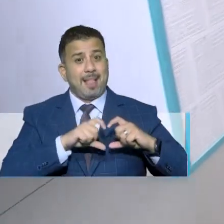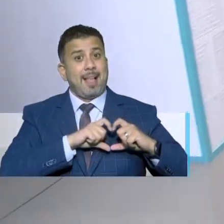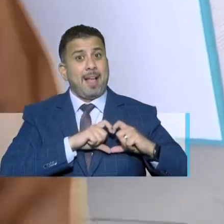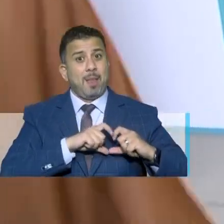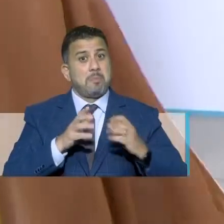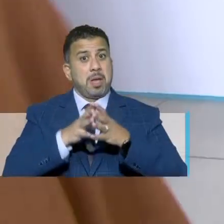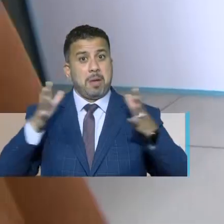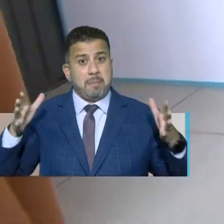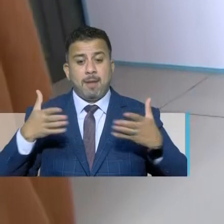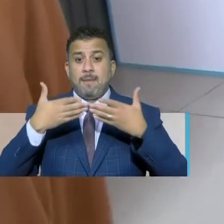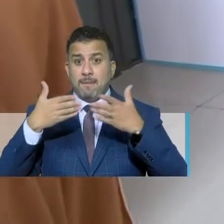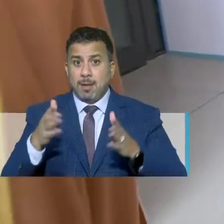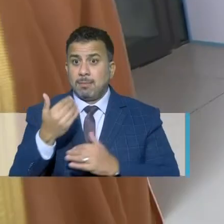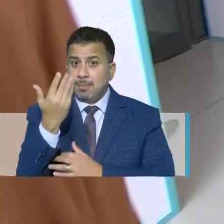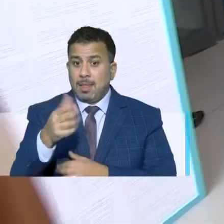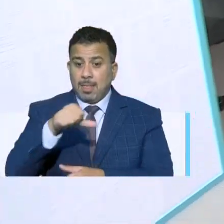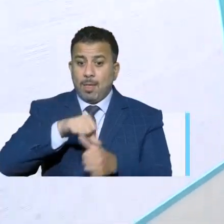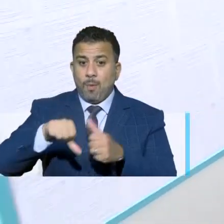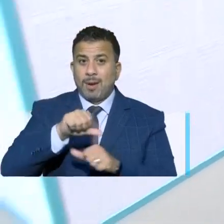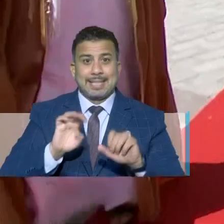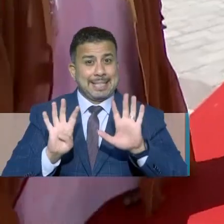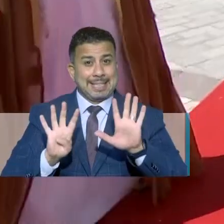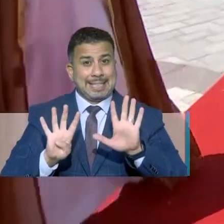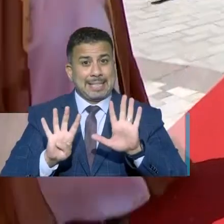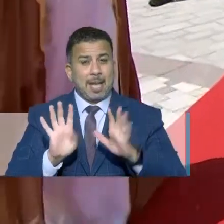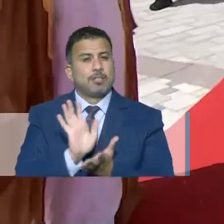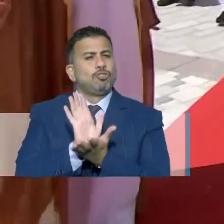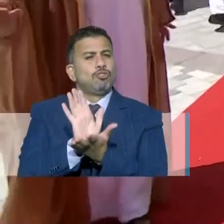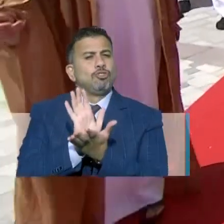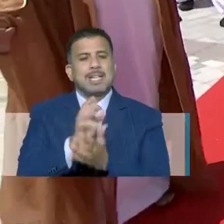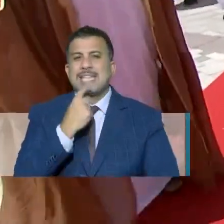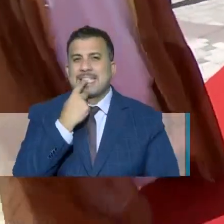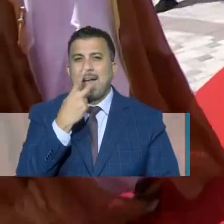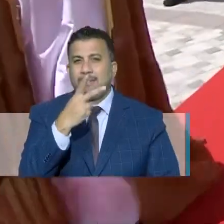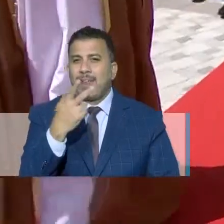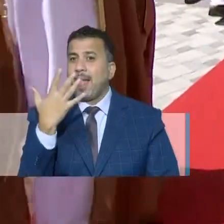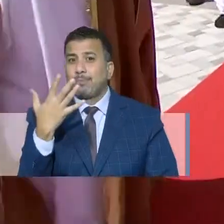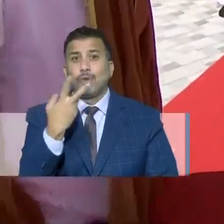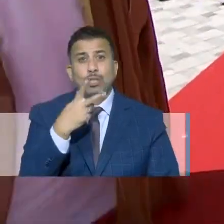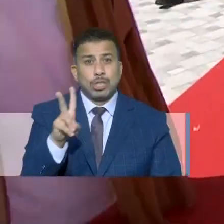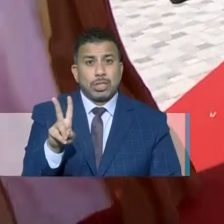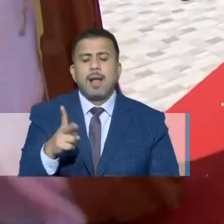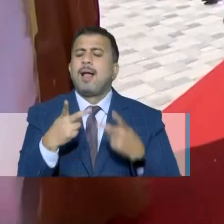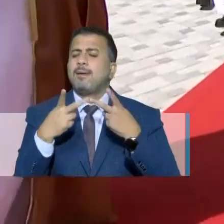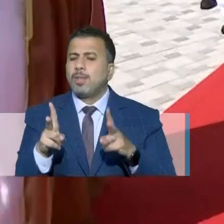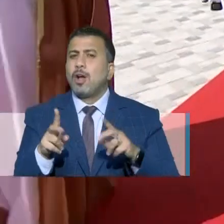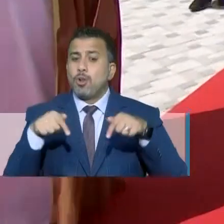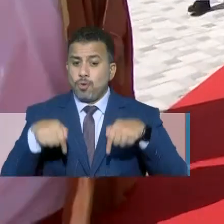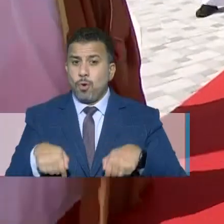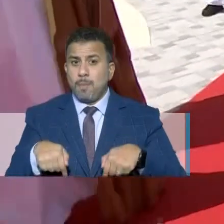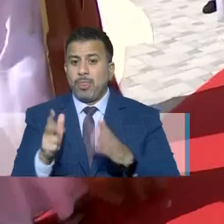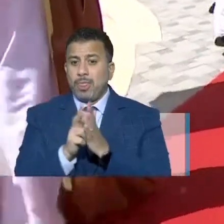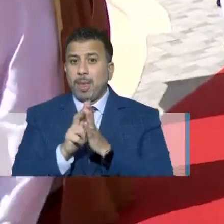اعلنت عن فتح باب الترشيح للدوره التاسعه من الجائزه للعام 2025 ابتداء من اليوم